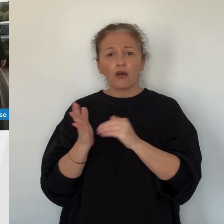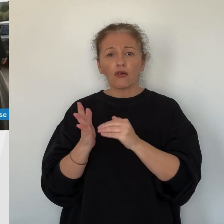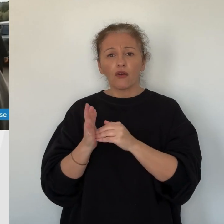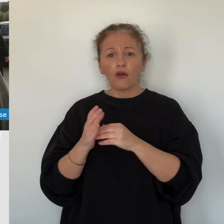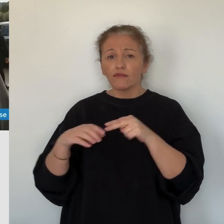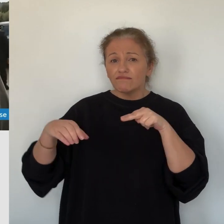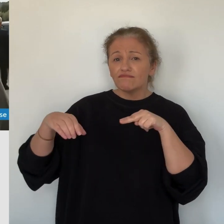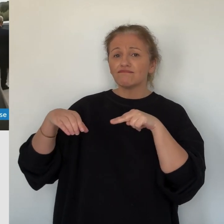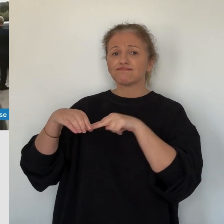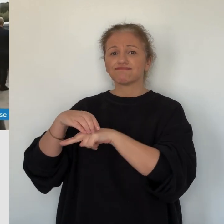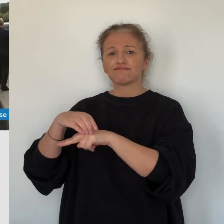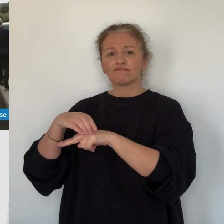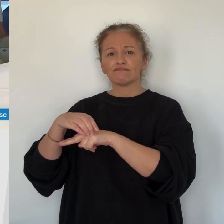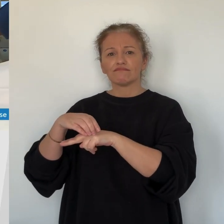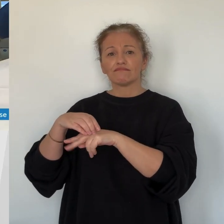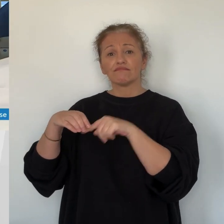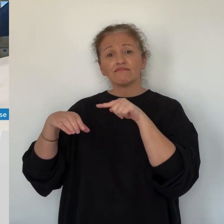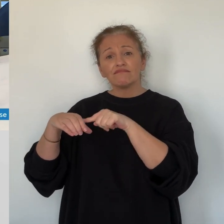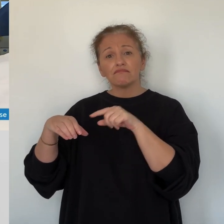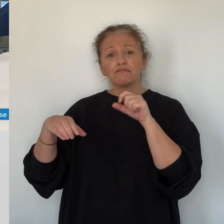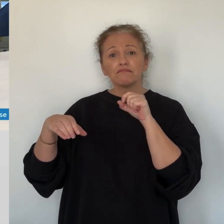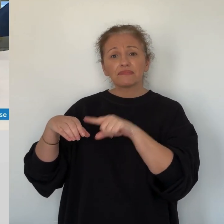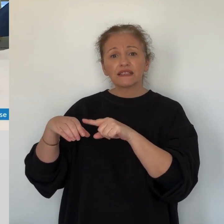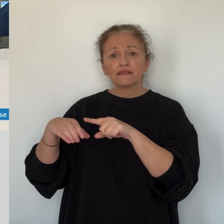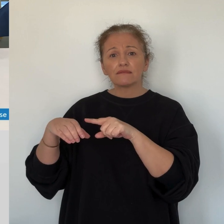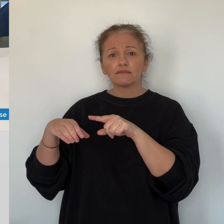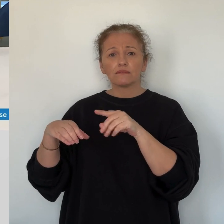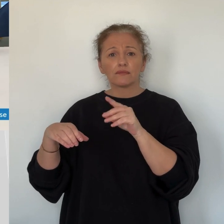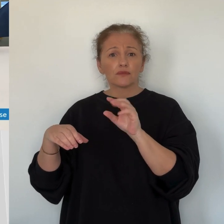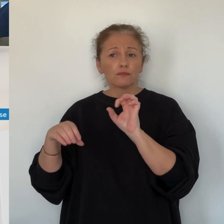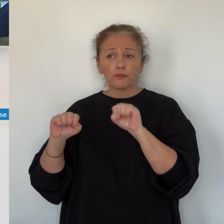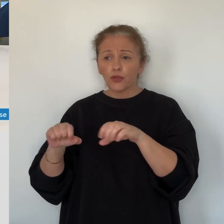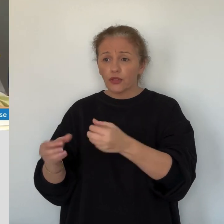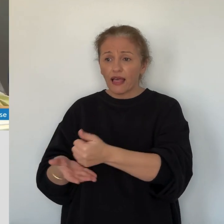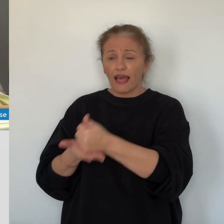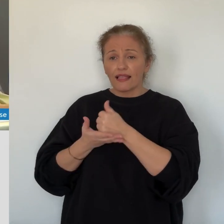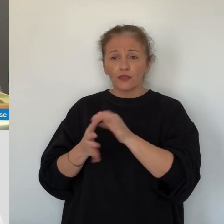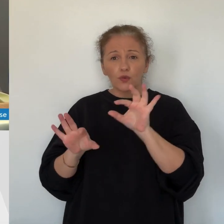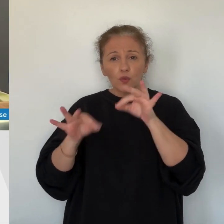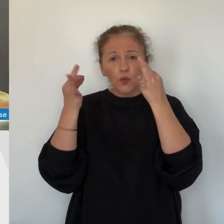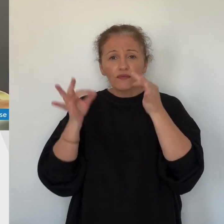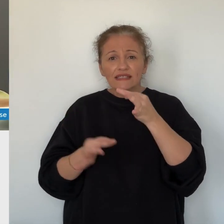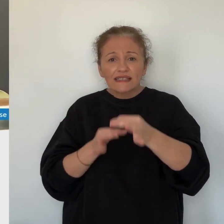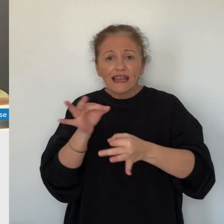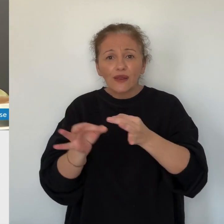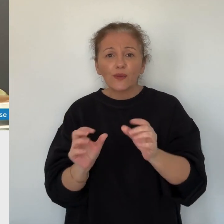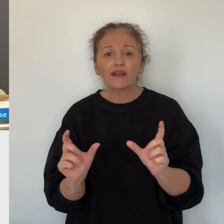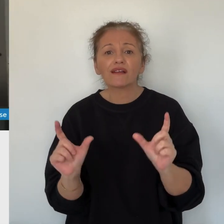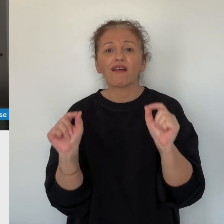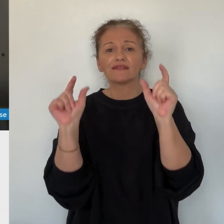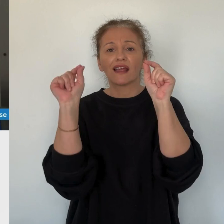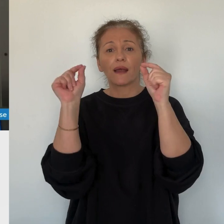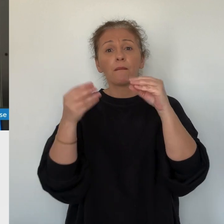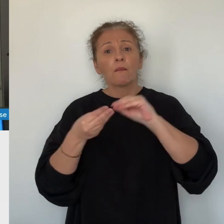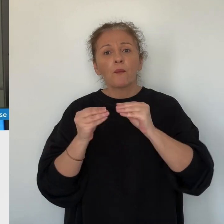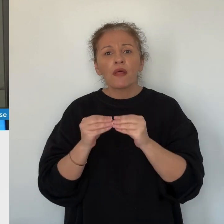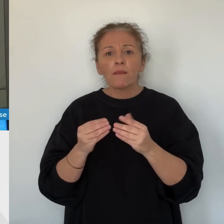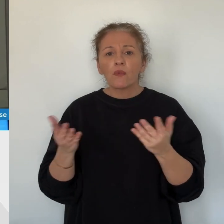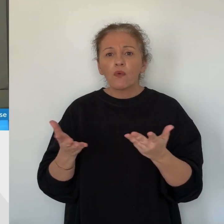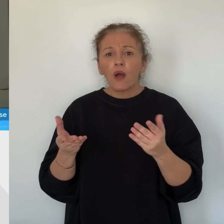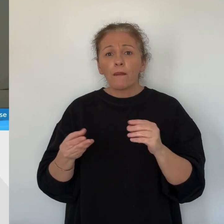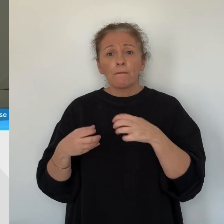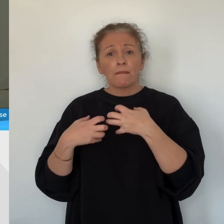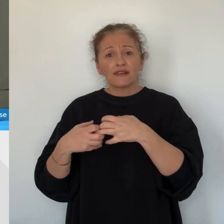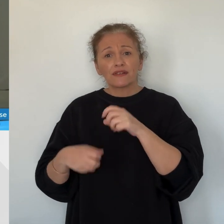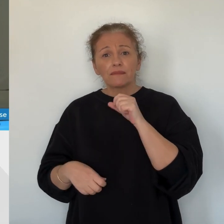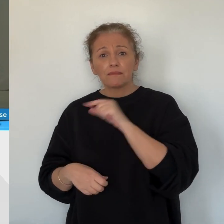se soigner dans un seul et même lieu. Mais un outil manque encore et toujours à l'appel en Corse. Le PET scan, une technique d'imagerie médicale qui permet